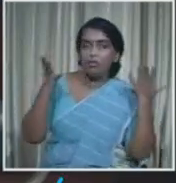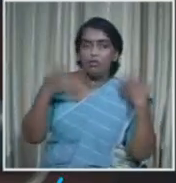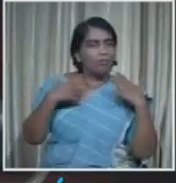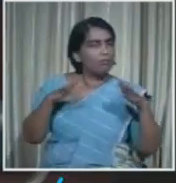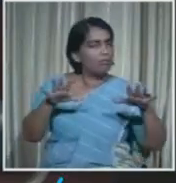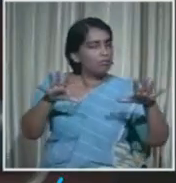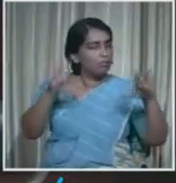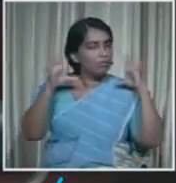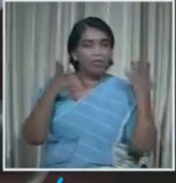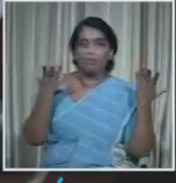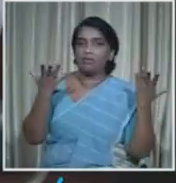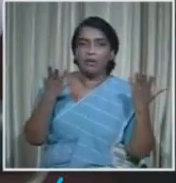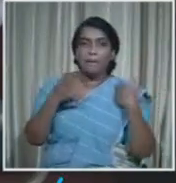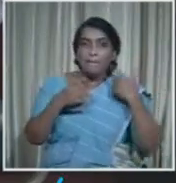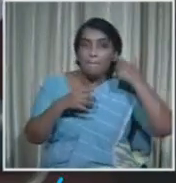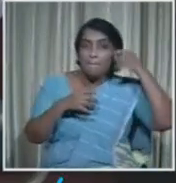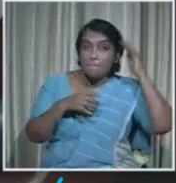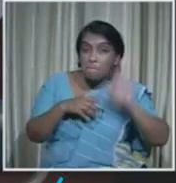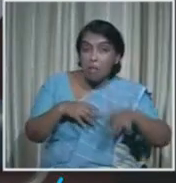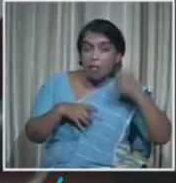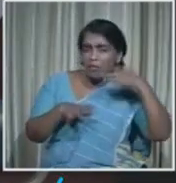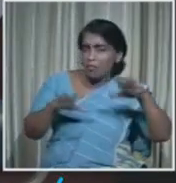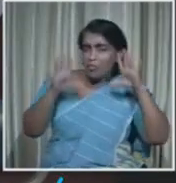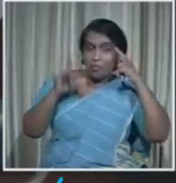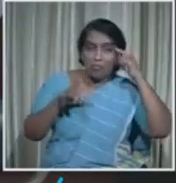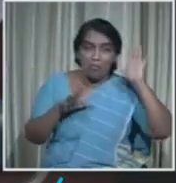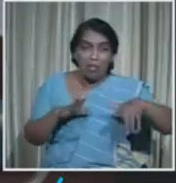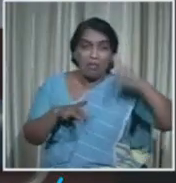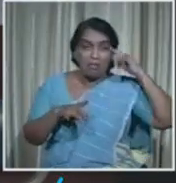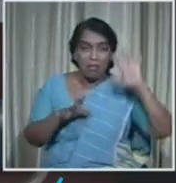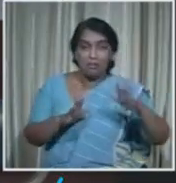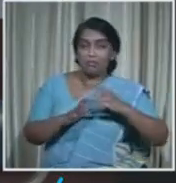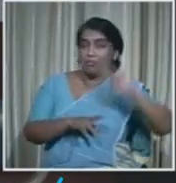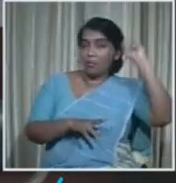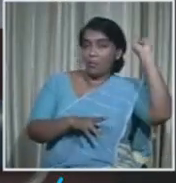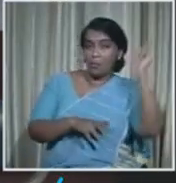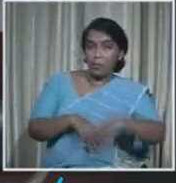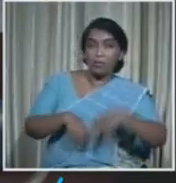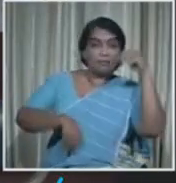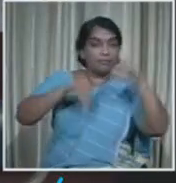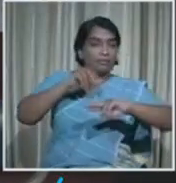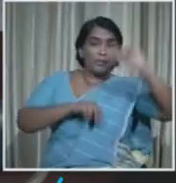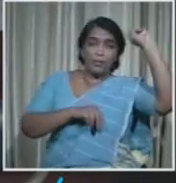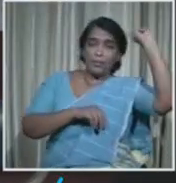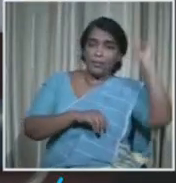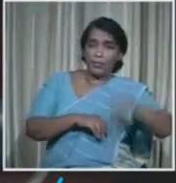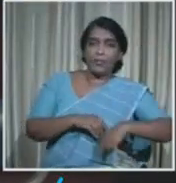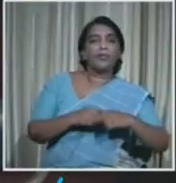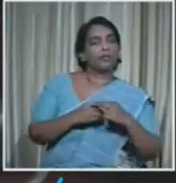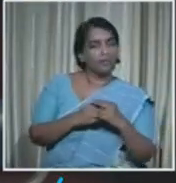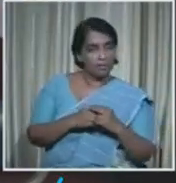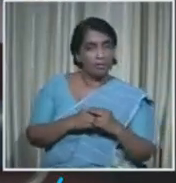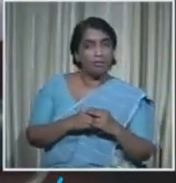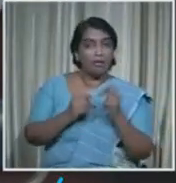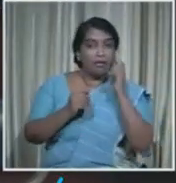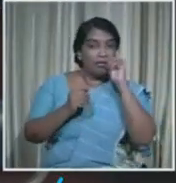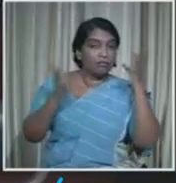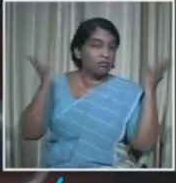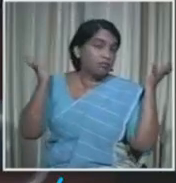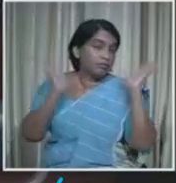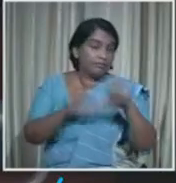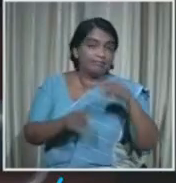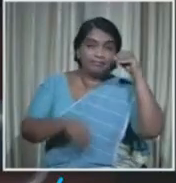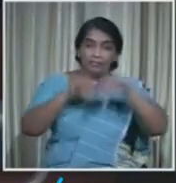පුදුම සහගත බලාපොරොත්තු මැද අති විශිෂ්ට ජන වර්මක් ලැබුණේ මහා ජන රැල්ලක් ලැබුණේ